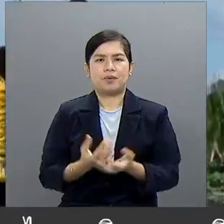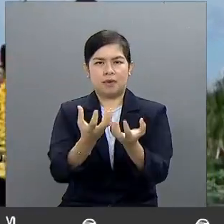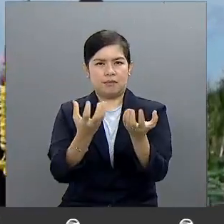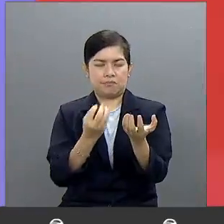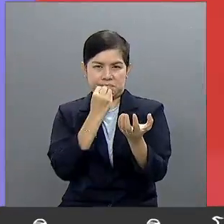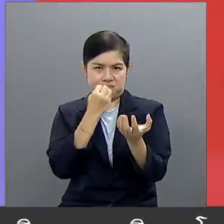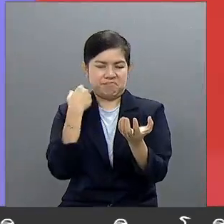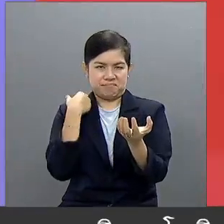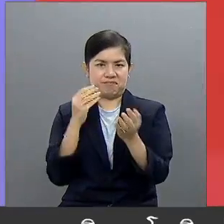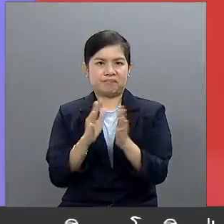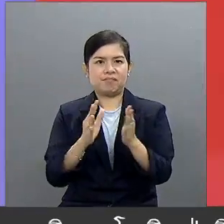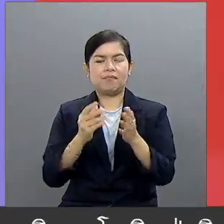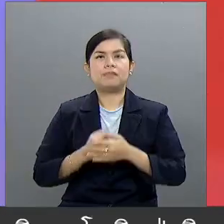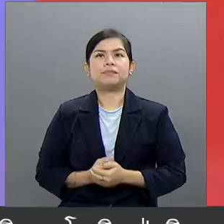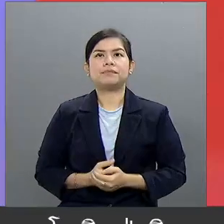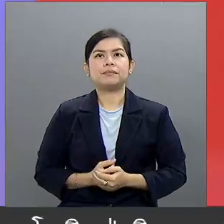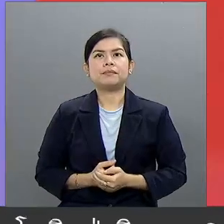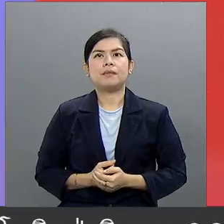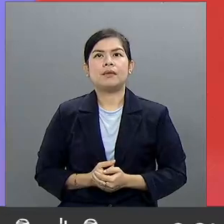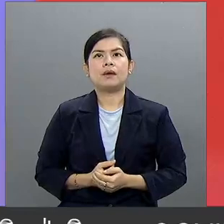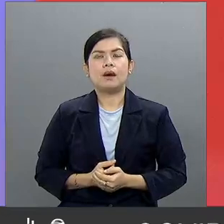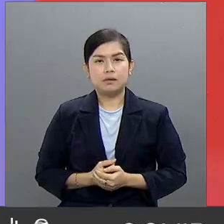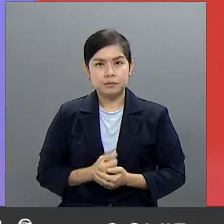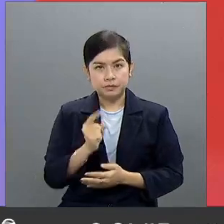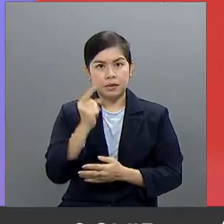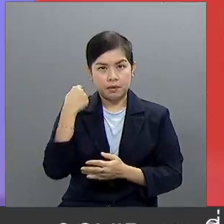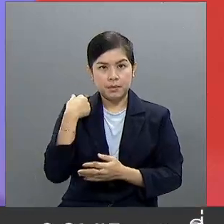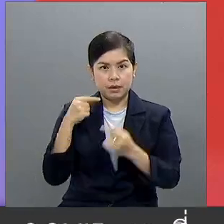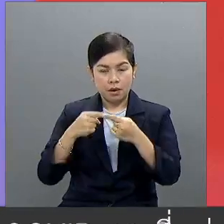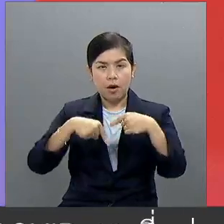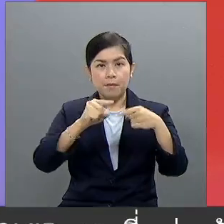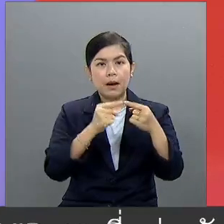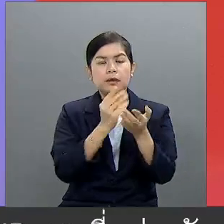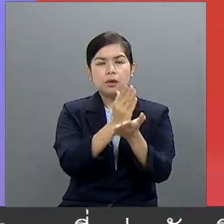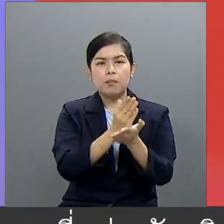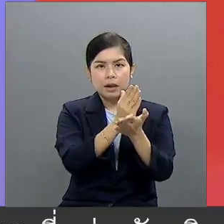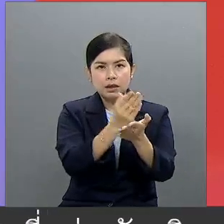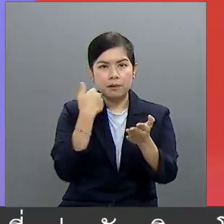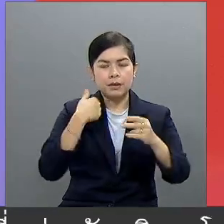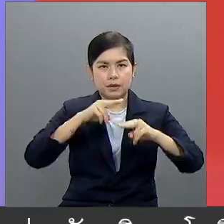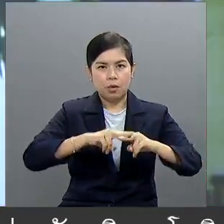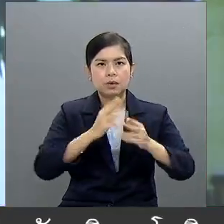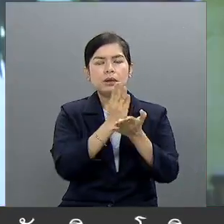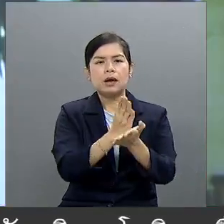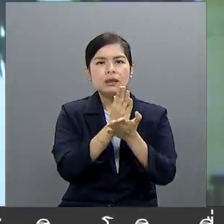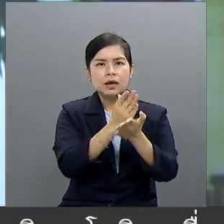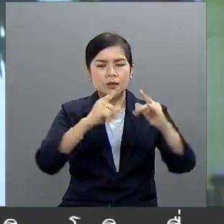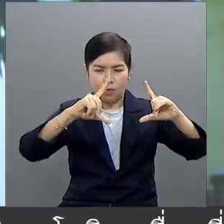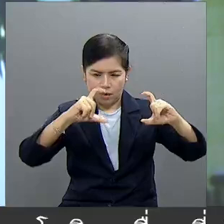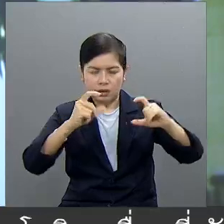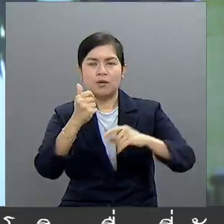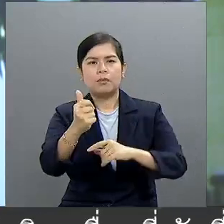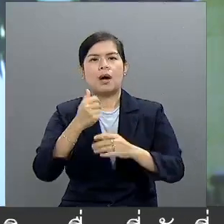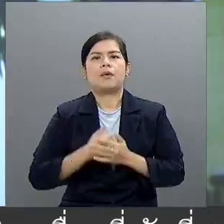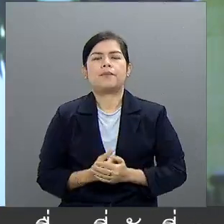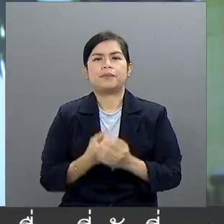เนี่ยสวยข้างหลัง อนุญาตให้แบบขึ้นไปบนเรือได้ แค่ถ่ายรูปเฉย แต่คือนั่งเรือไปแล้วแบบถ่ายรูปได ้ เป ็ นแบบ แลนด์มาร์คคือสำเภาอ่ะ